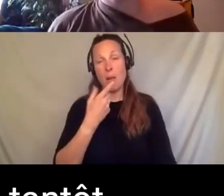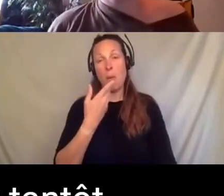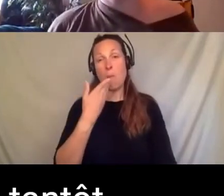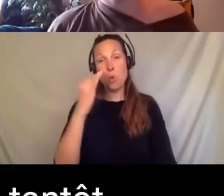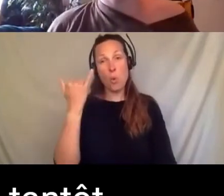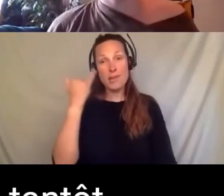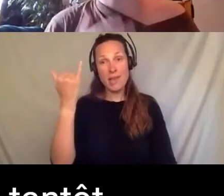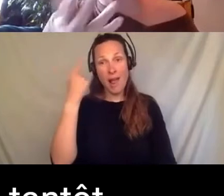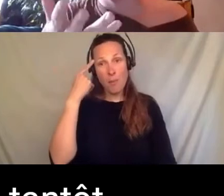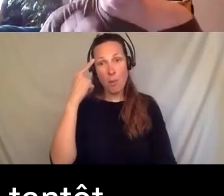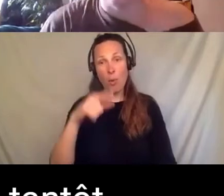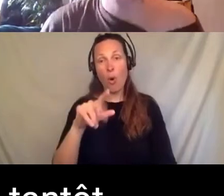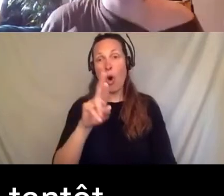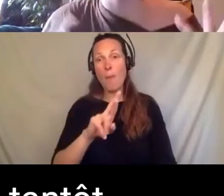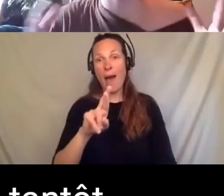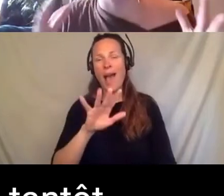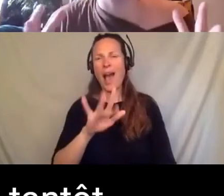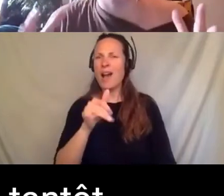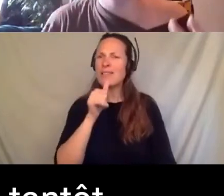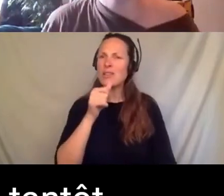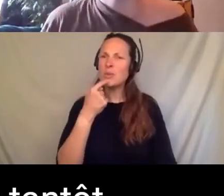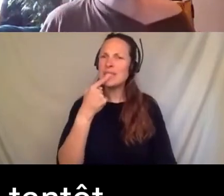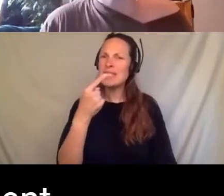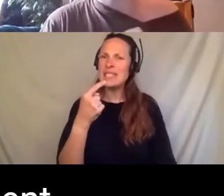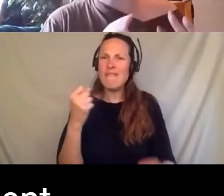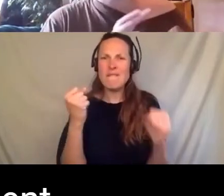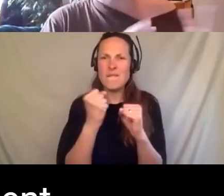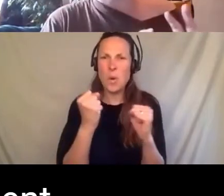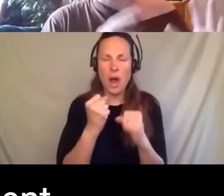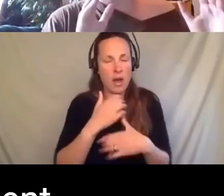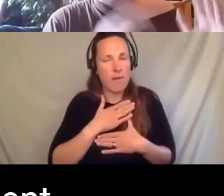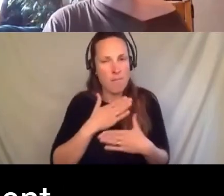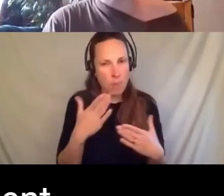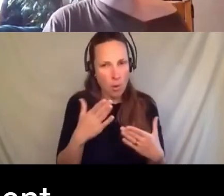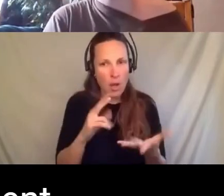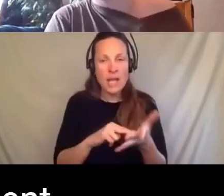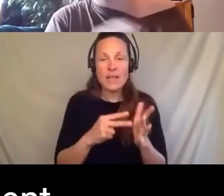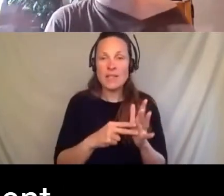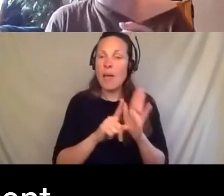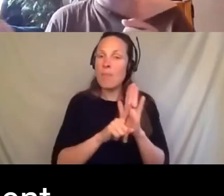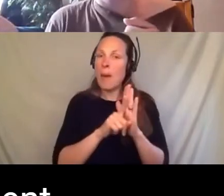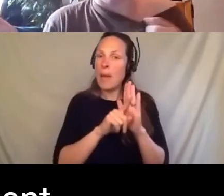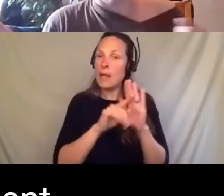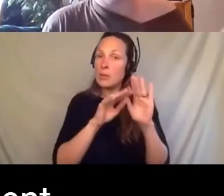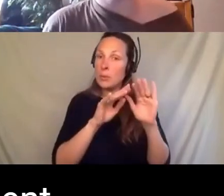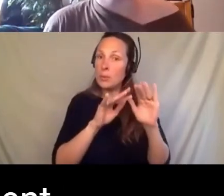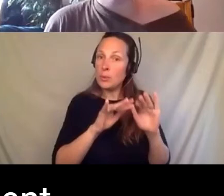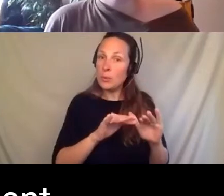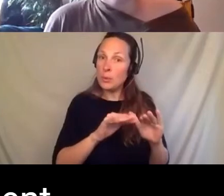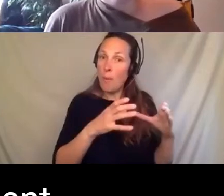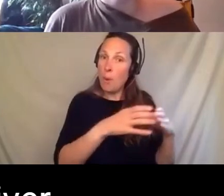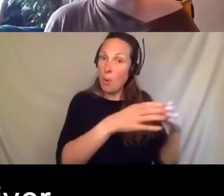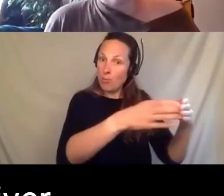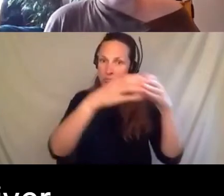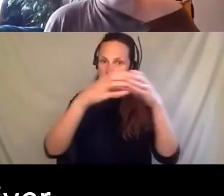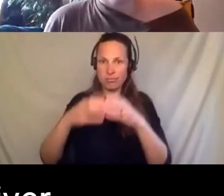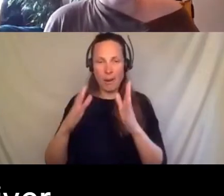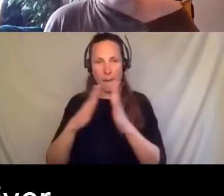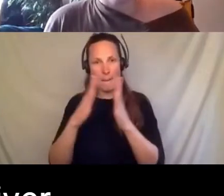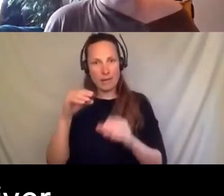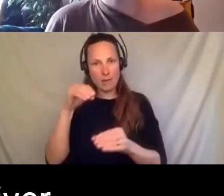que, comme je l'ai dit tantôt, il n'aime pas ça avoir froid. Alors, lorsque les températures baissent, on le rentre à l'intérieur.